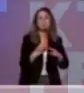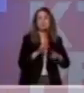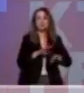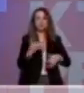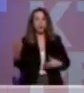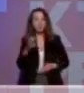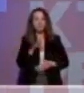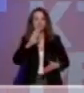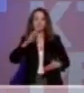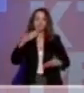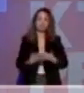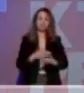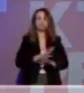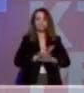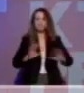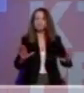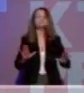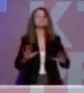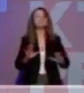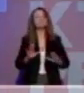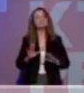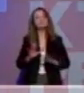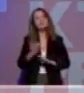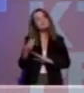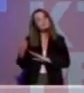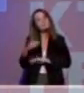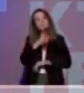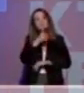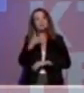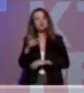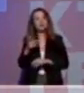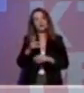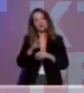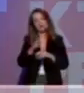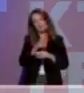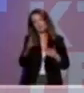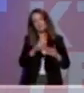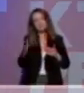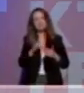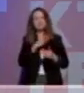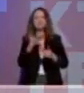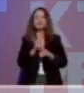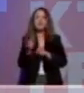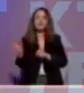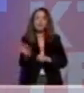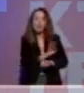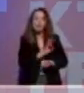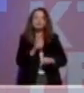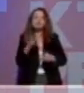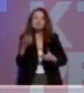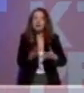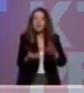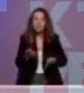επένδυση μέσα στη λέλαπα του κορονοϊού. Είναι και αυτή ένα σημαντικός κρίκος σε